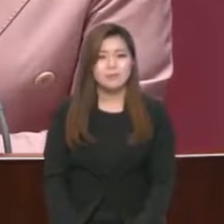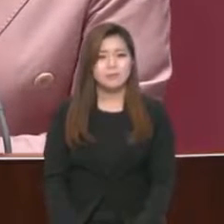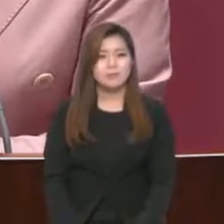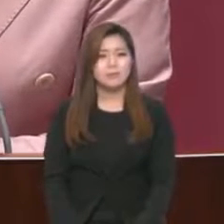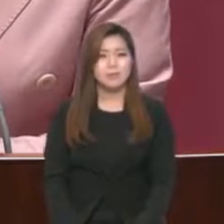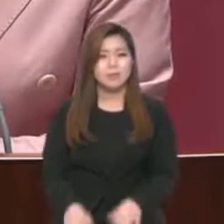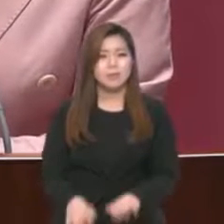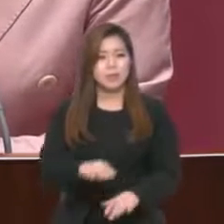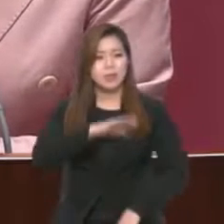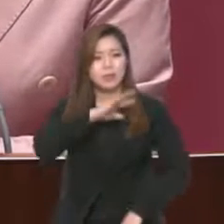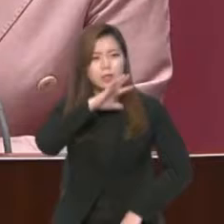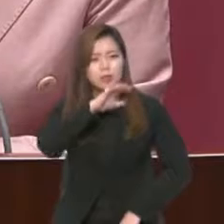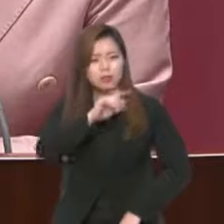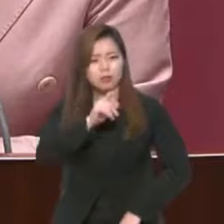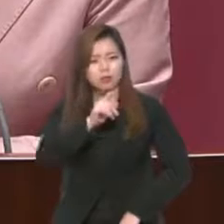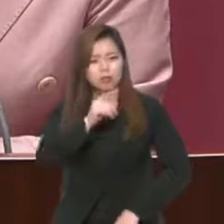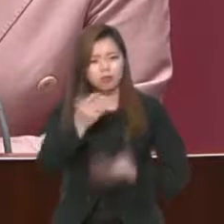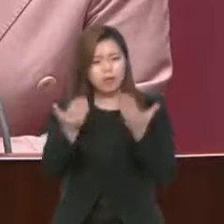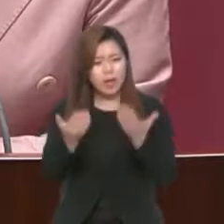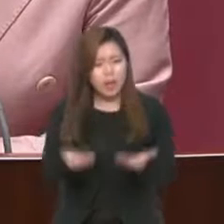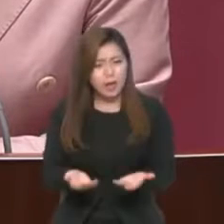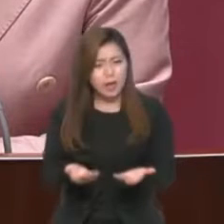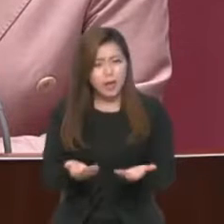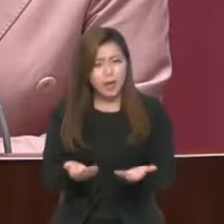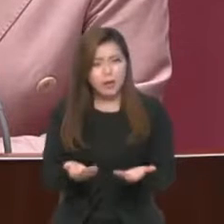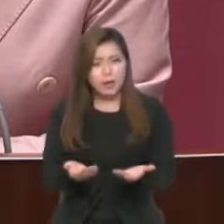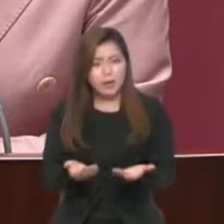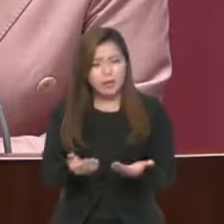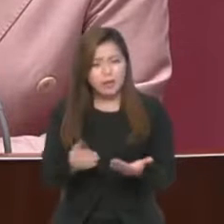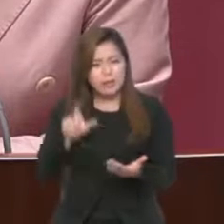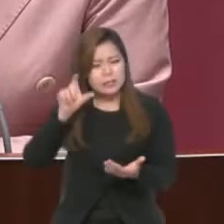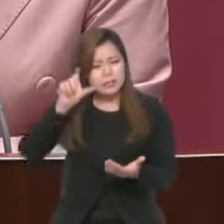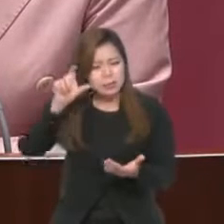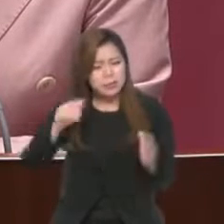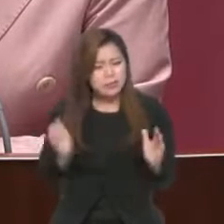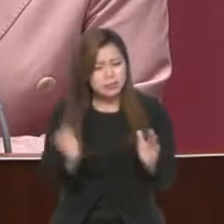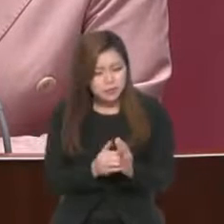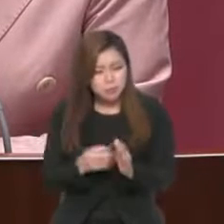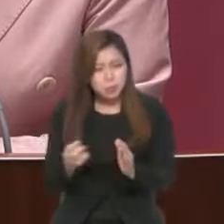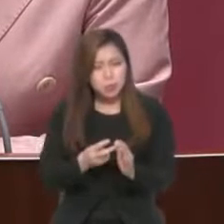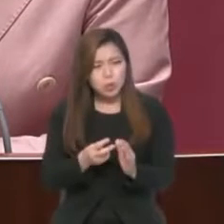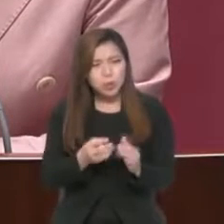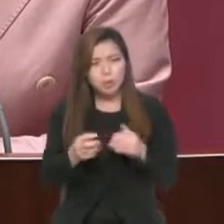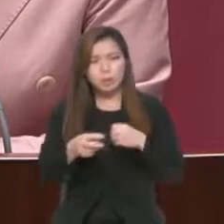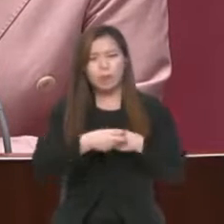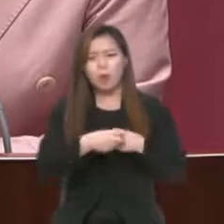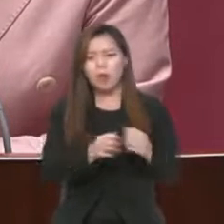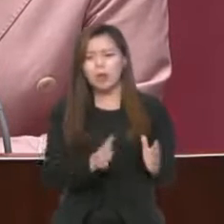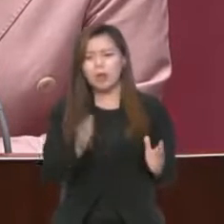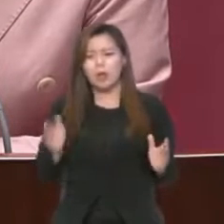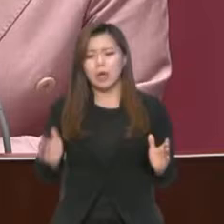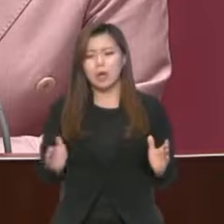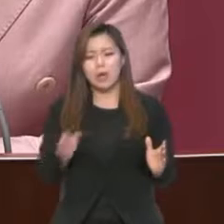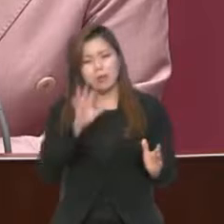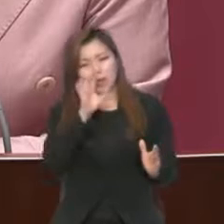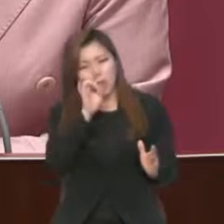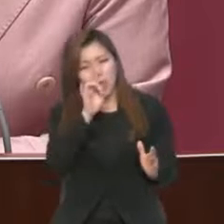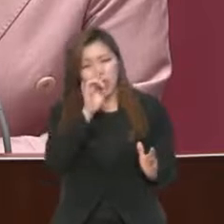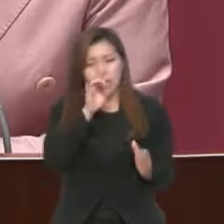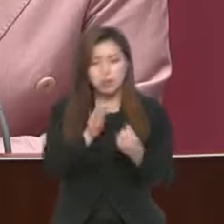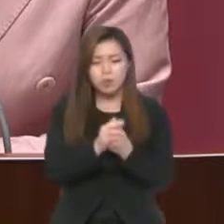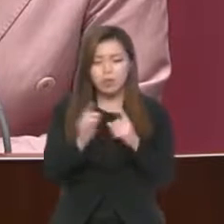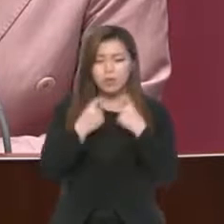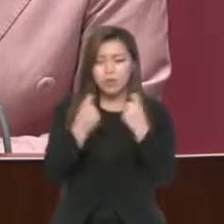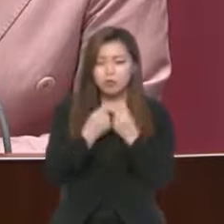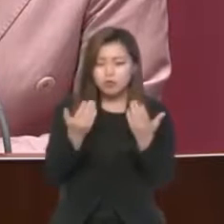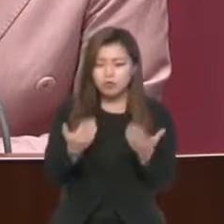19일간으로 끝났다고 하고 더 이상 병가가 연장이 안 됐다고 하고 동시에 아마도 개인 휴가로 처리할 수밖에 없다라고